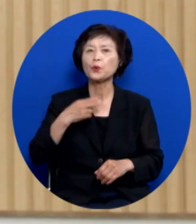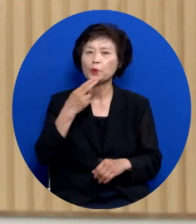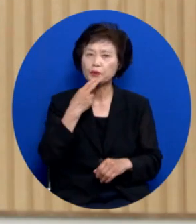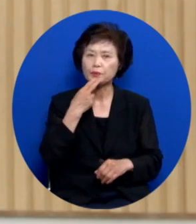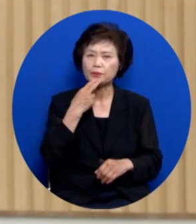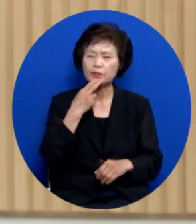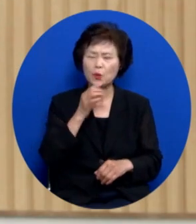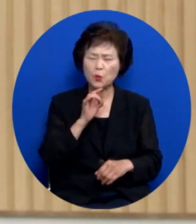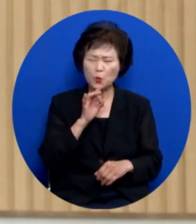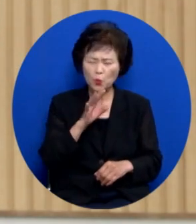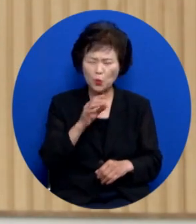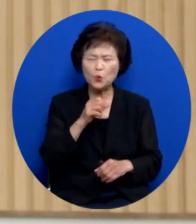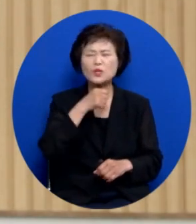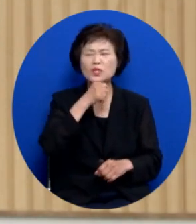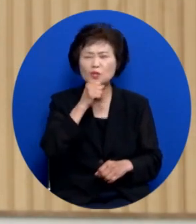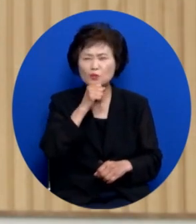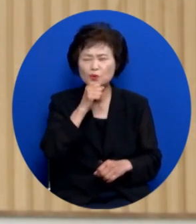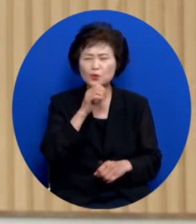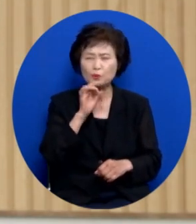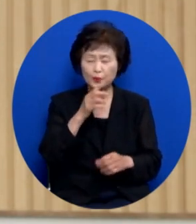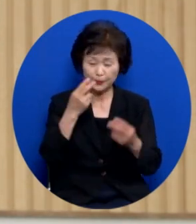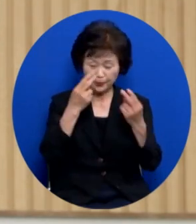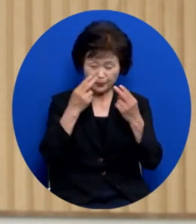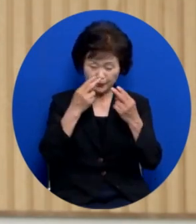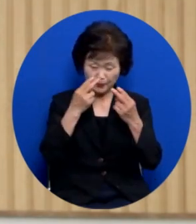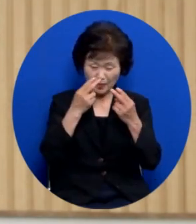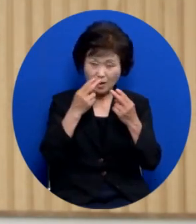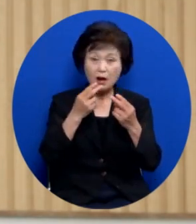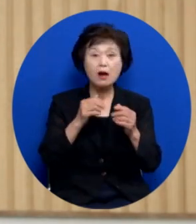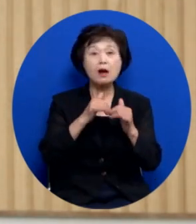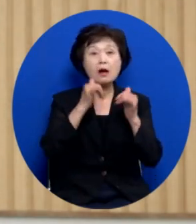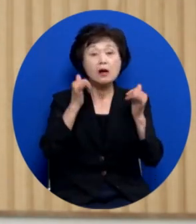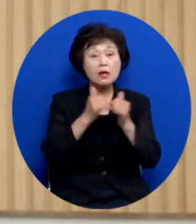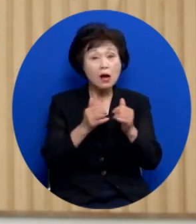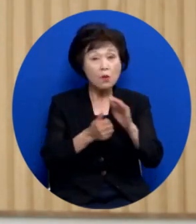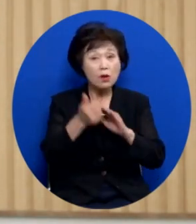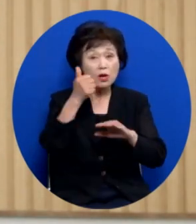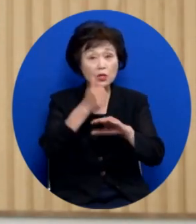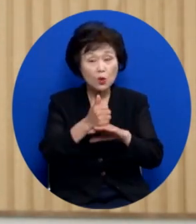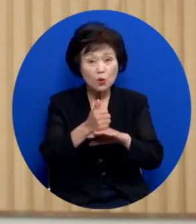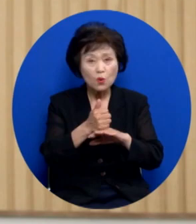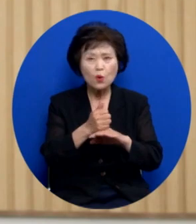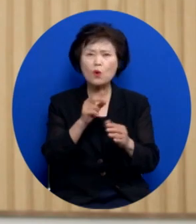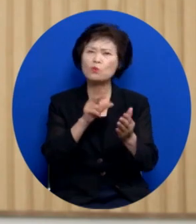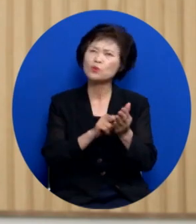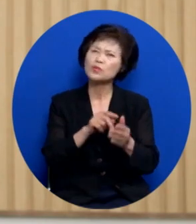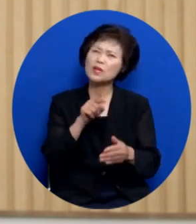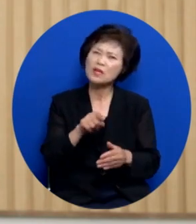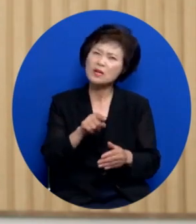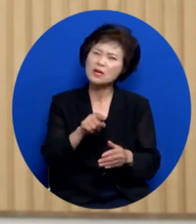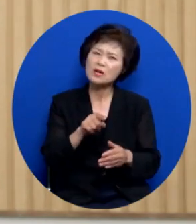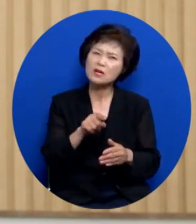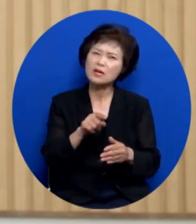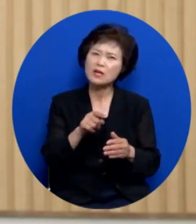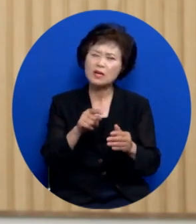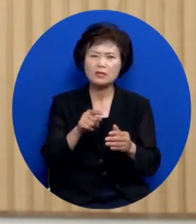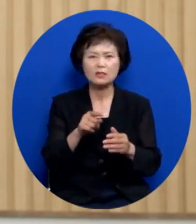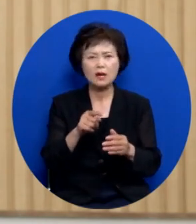성적이라는 하나의 가치, 인생이 오직 사회의 성공이라고 하는 단일 가치로만 환원될